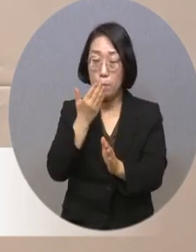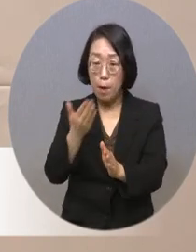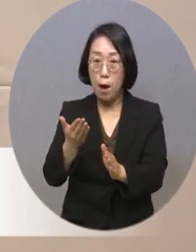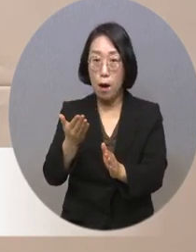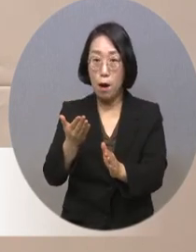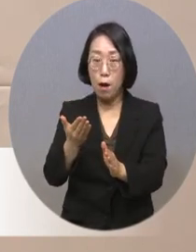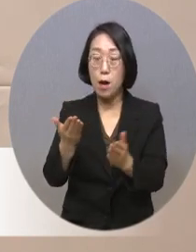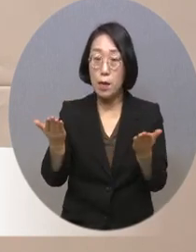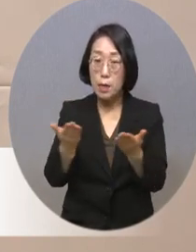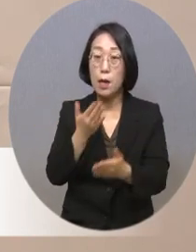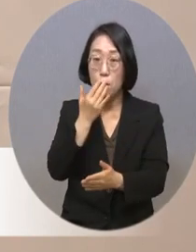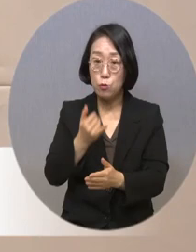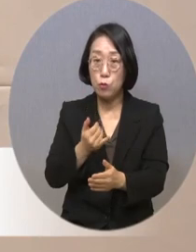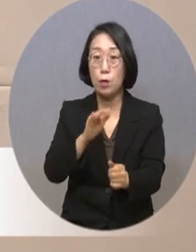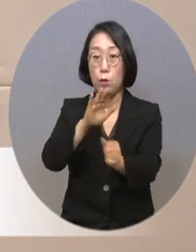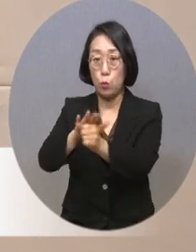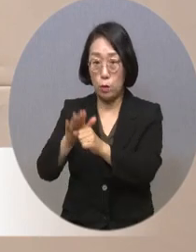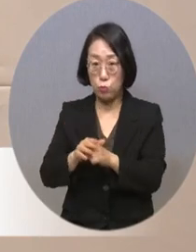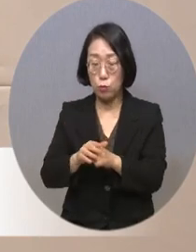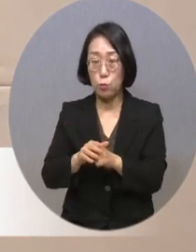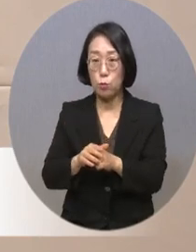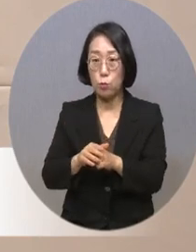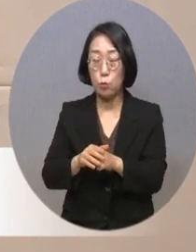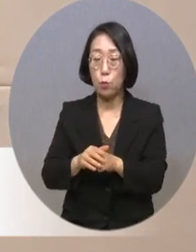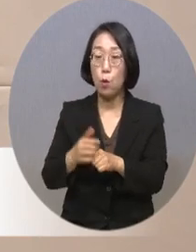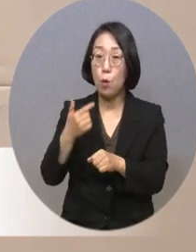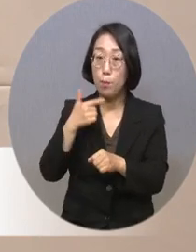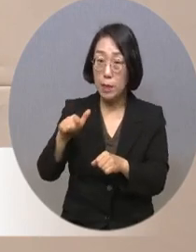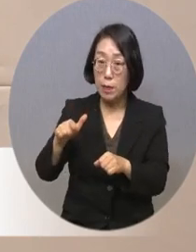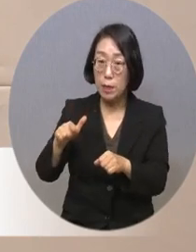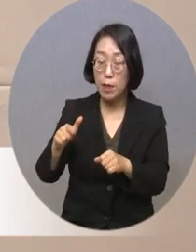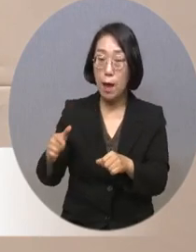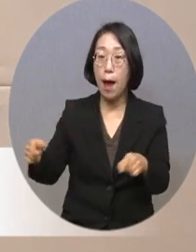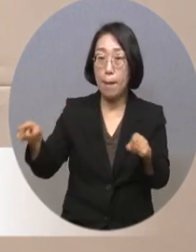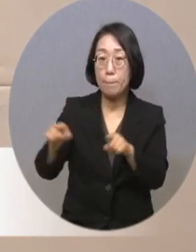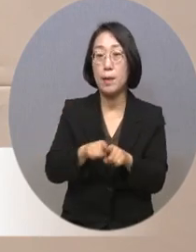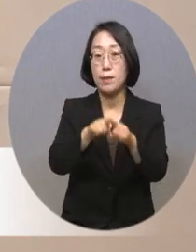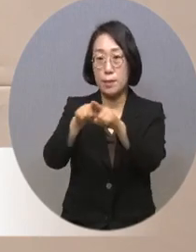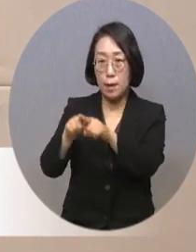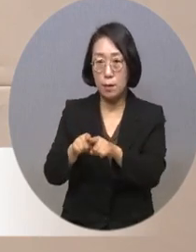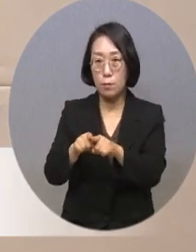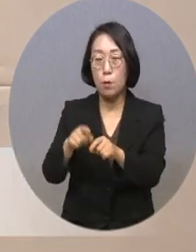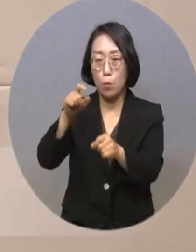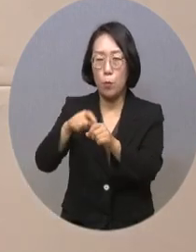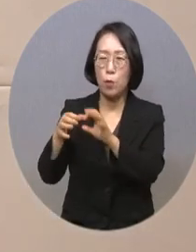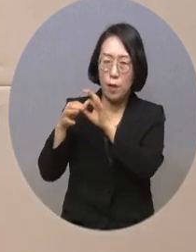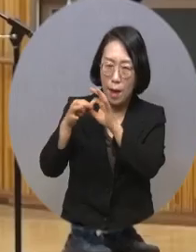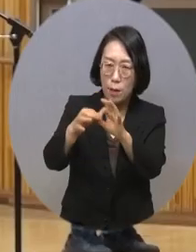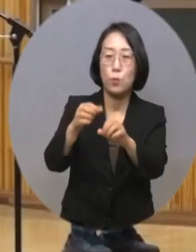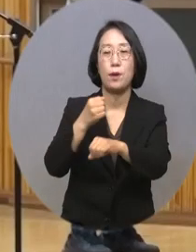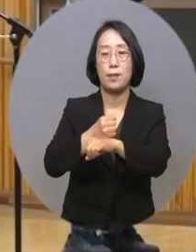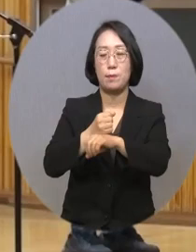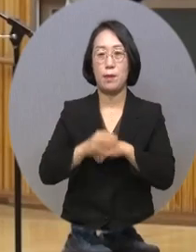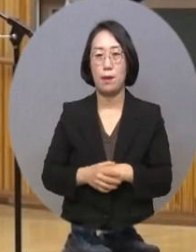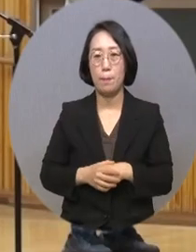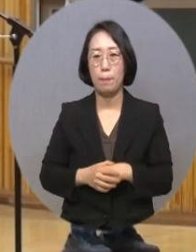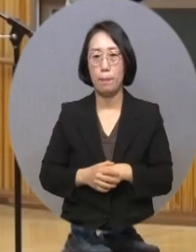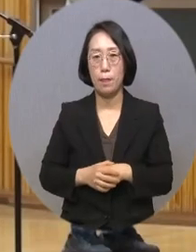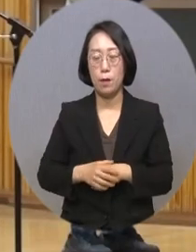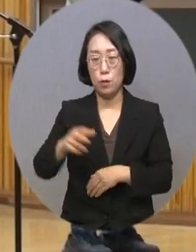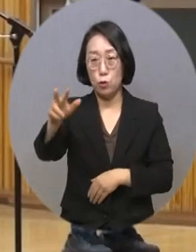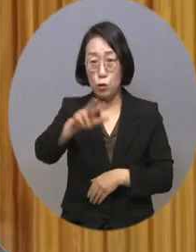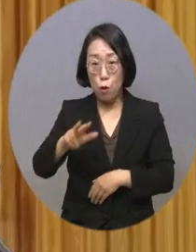것, 비장애인과 더불어 살아가는 그날을 위해 쉼없이 달려가겠습니다. 전국